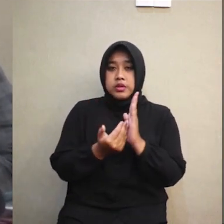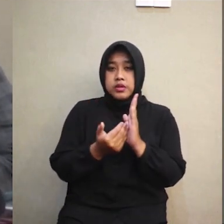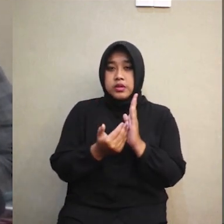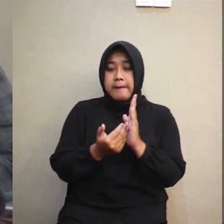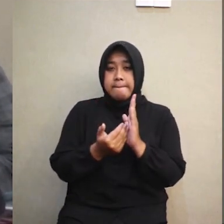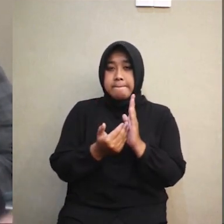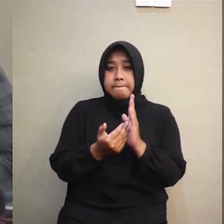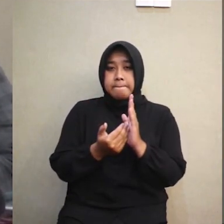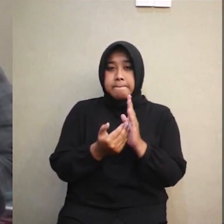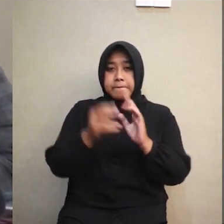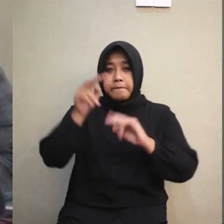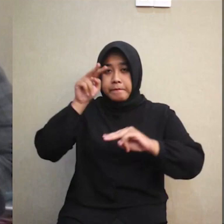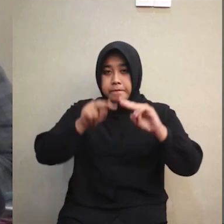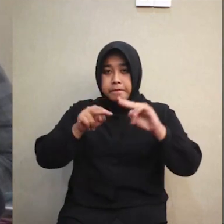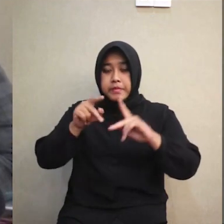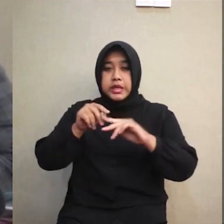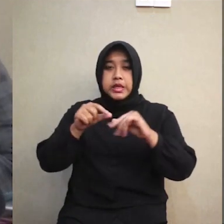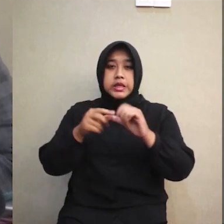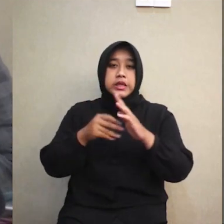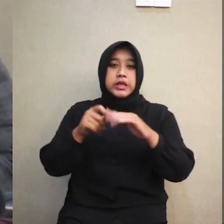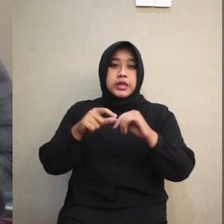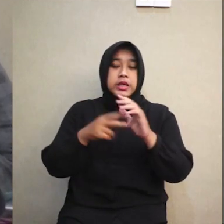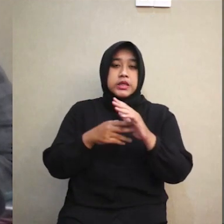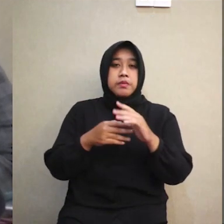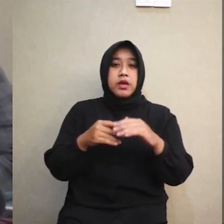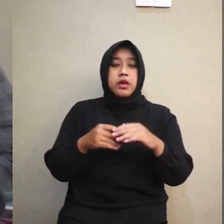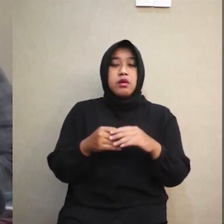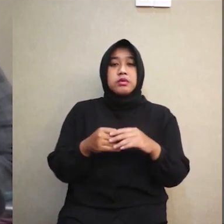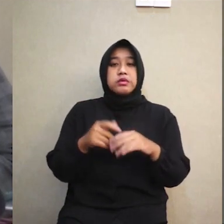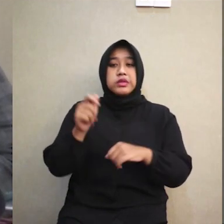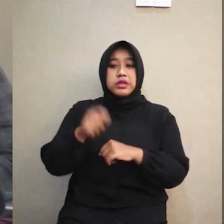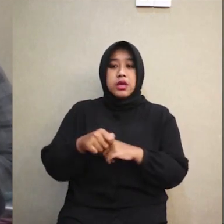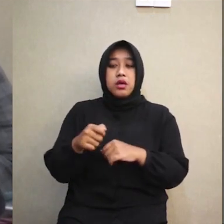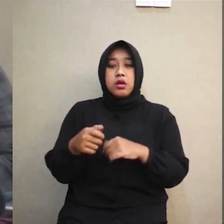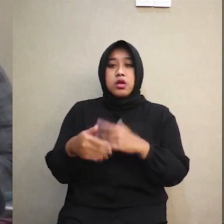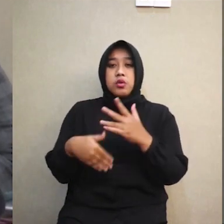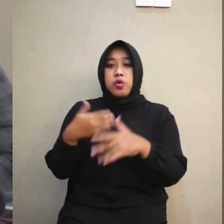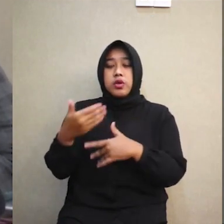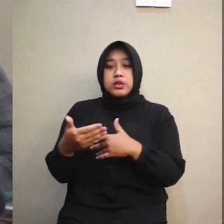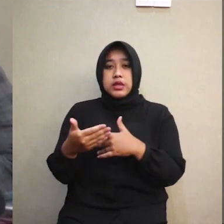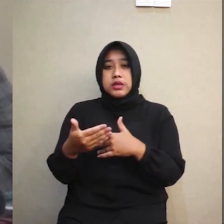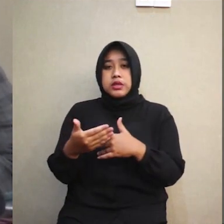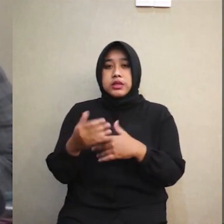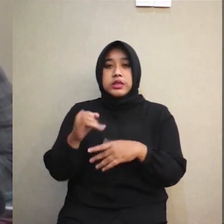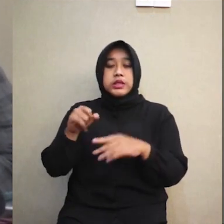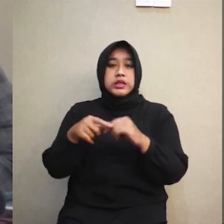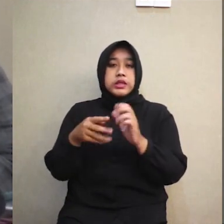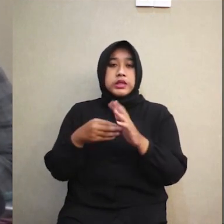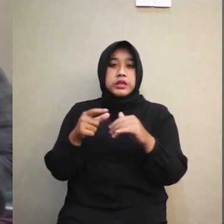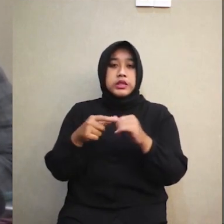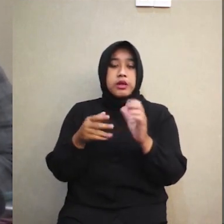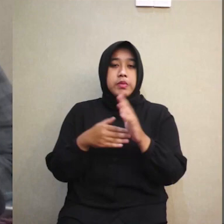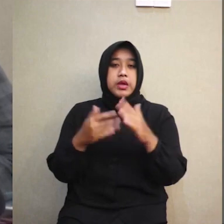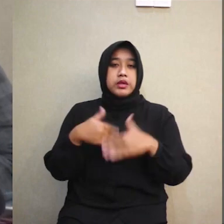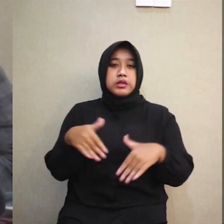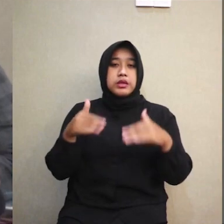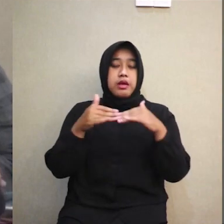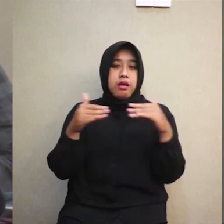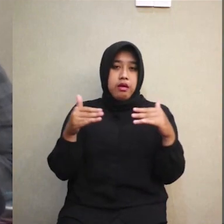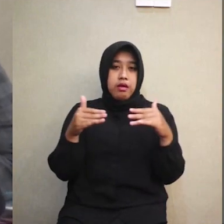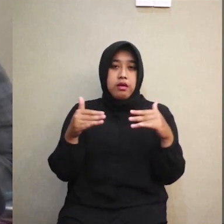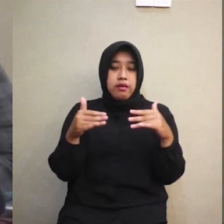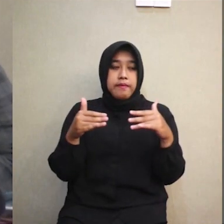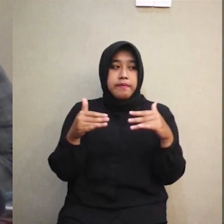penyelidikan hingga penyidikan sampai ke pemeriksaan di persidangan itu udah dilalui dengan jaminan kesetaraan dan